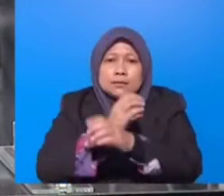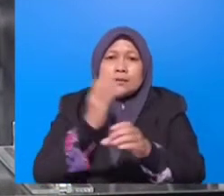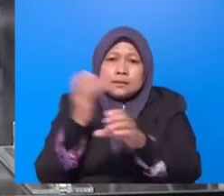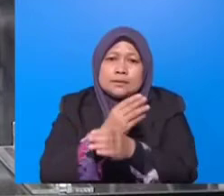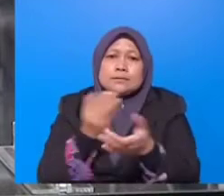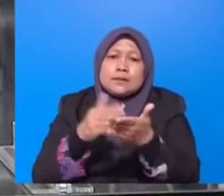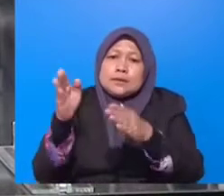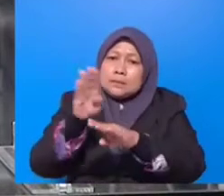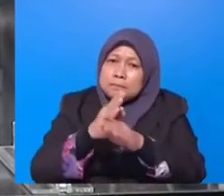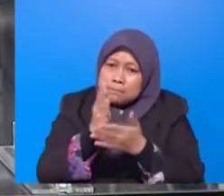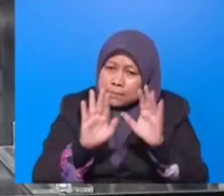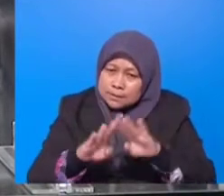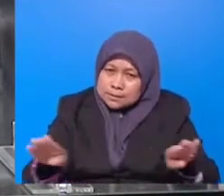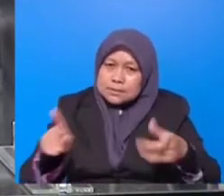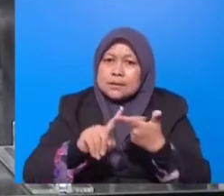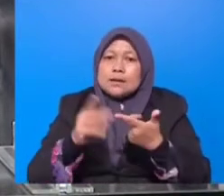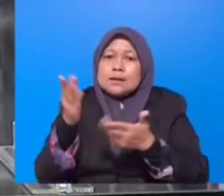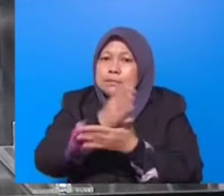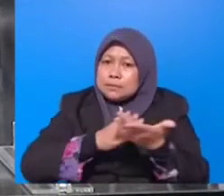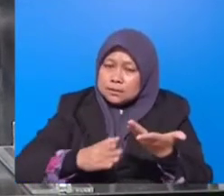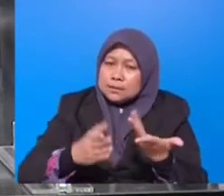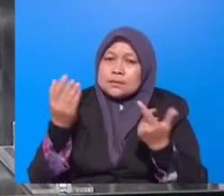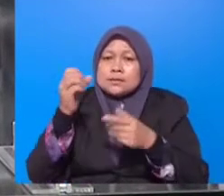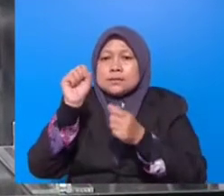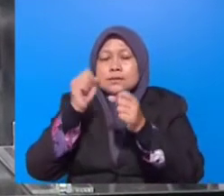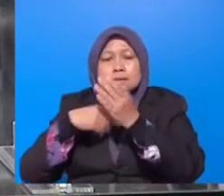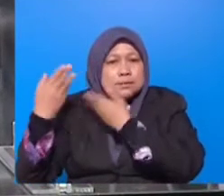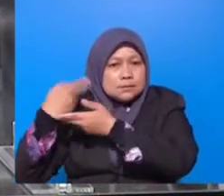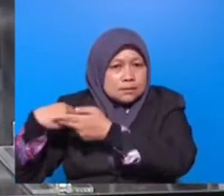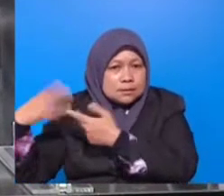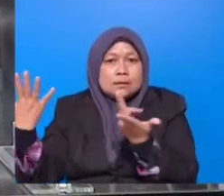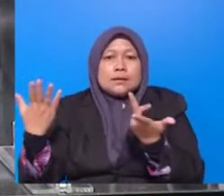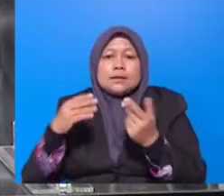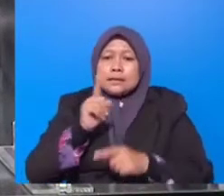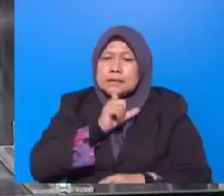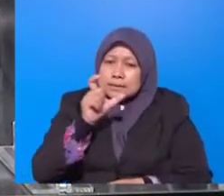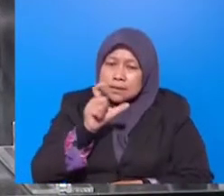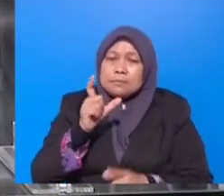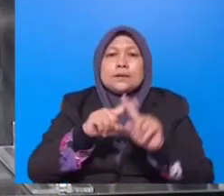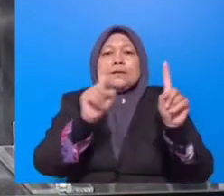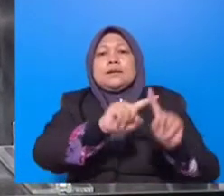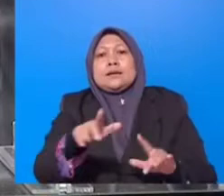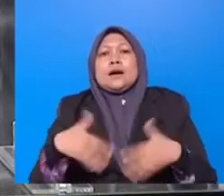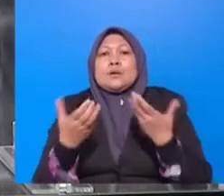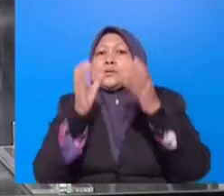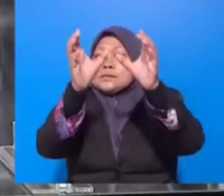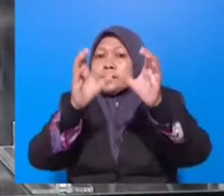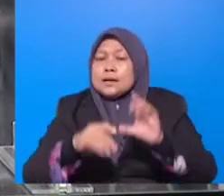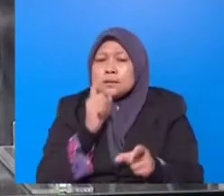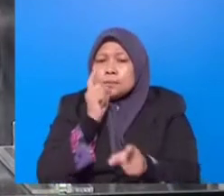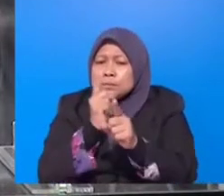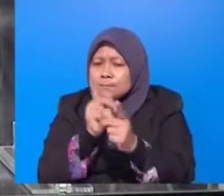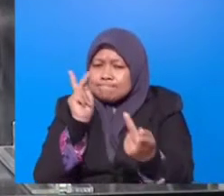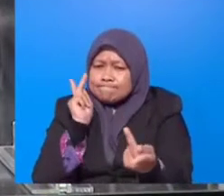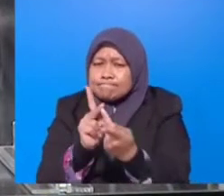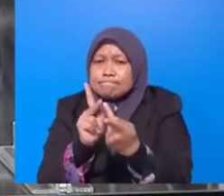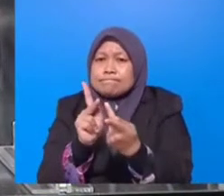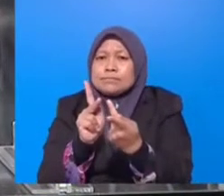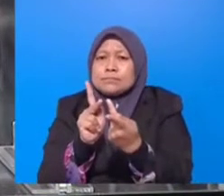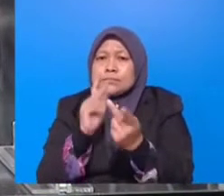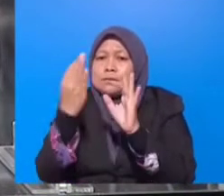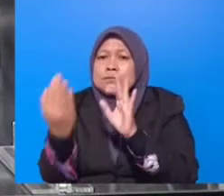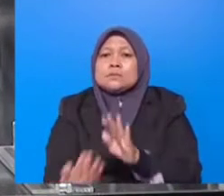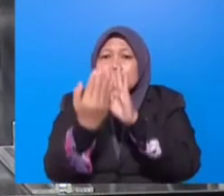pula adalah fakulti bahasa faculty sastra fakulti pengajian Islam contohnya jadi apa lelaki efektif menghadapi